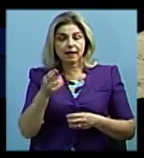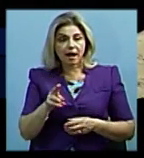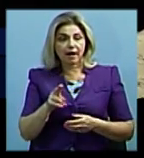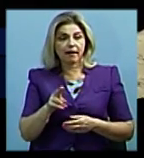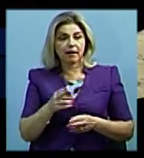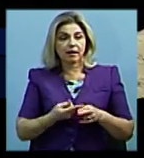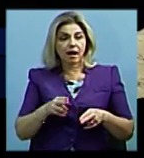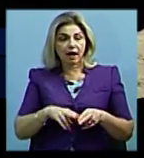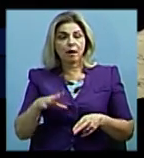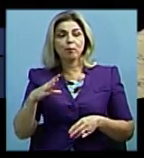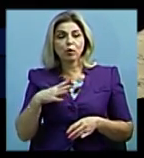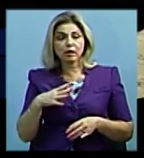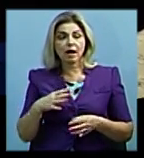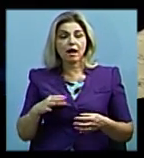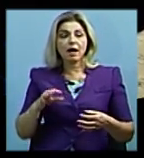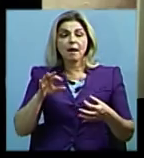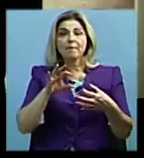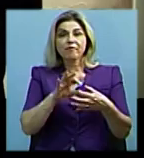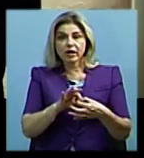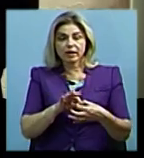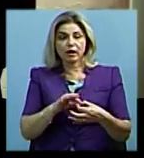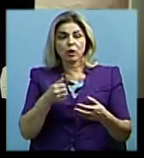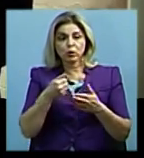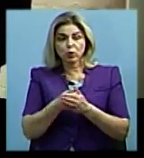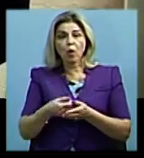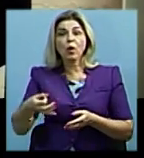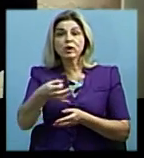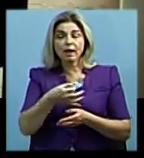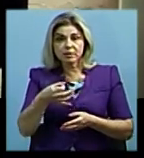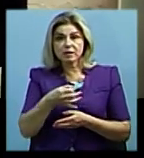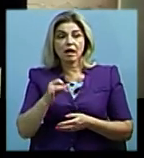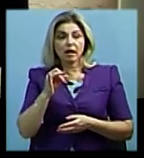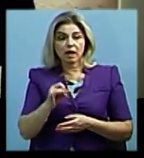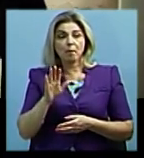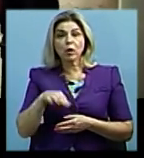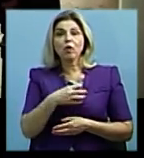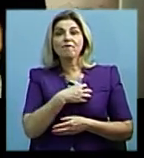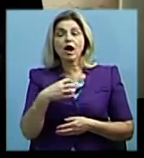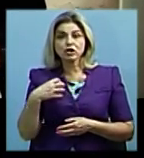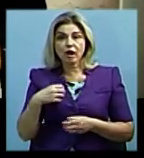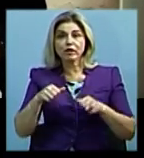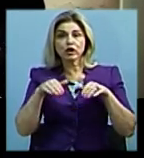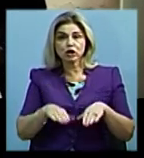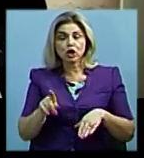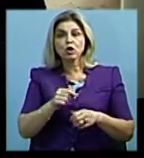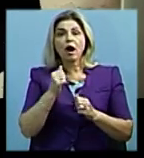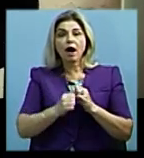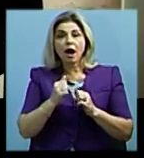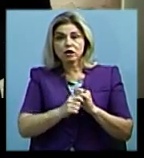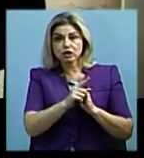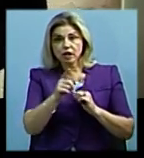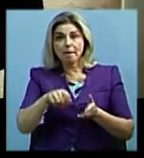яка була приєднана до Гданська. У 2004-му вирішили десь в Варшаві, щоб кожне воєвідське місто мало